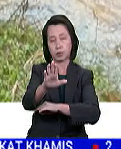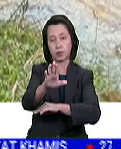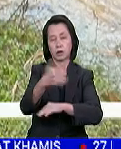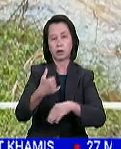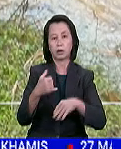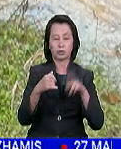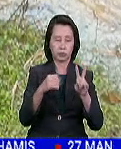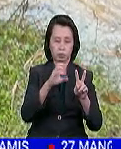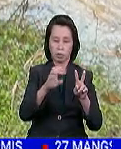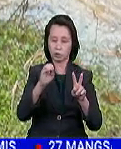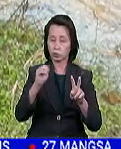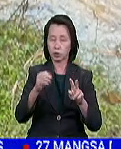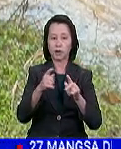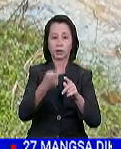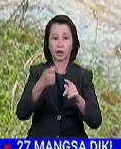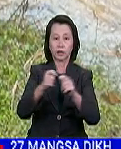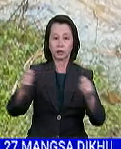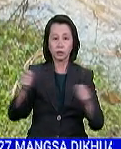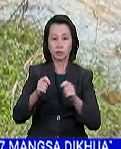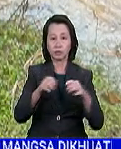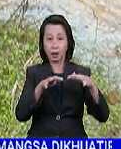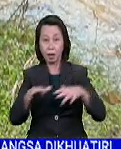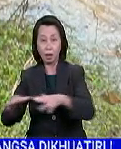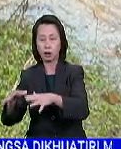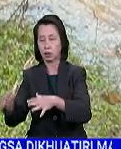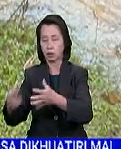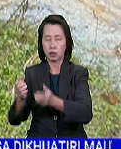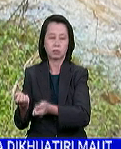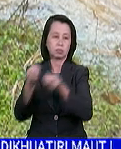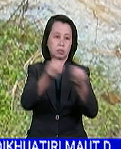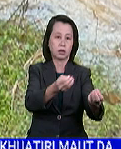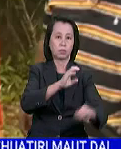kira-kira 200 meter dari lokasi hanyut. Ia diserahkan kepada